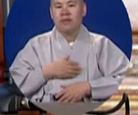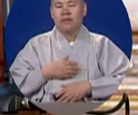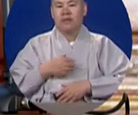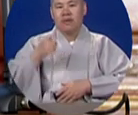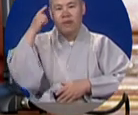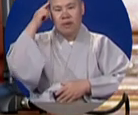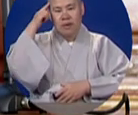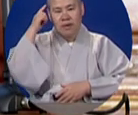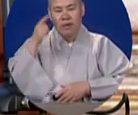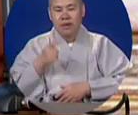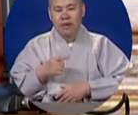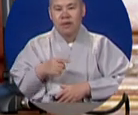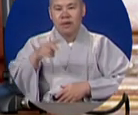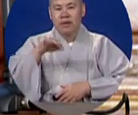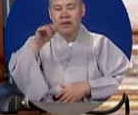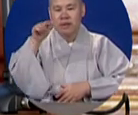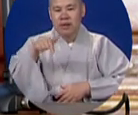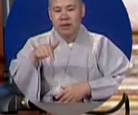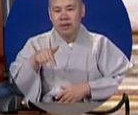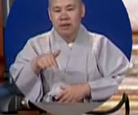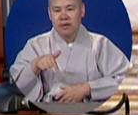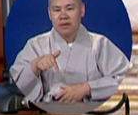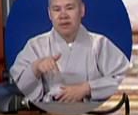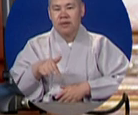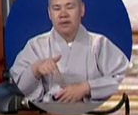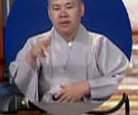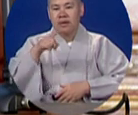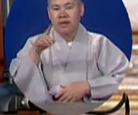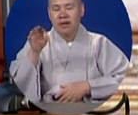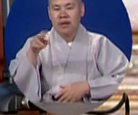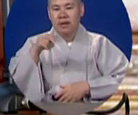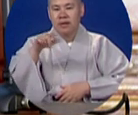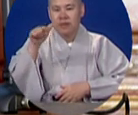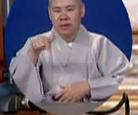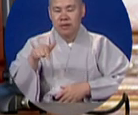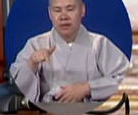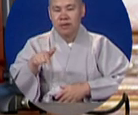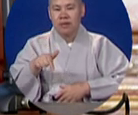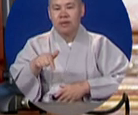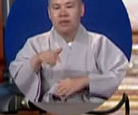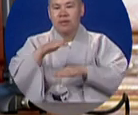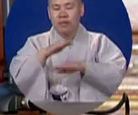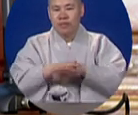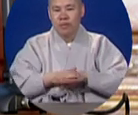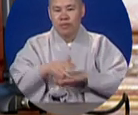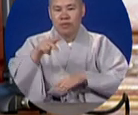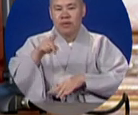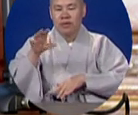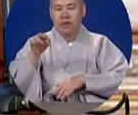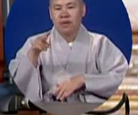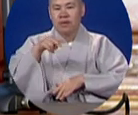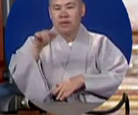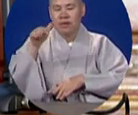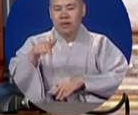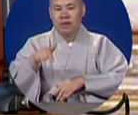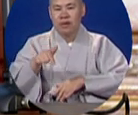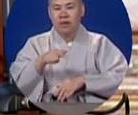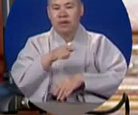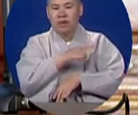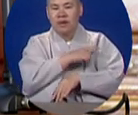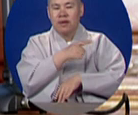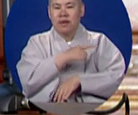그런 식이 그게 장식이라는데 저장할 장자 이 장식기능이